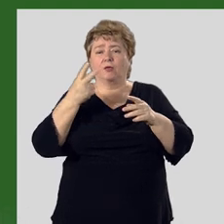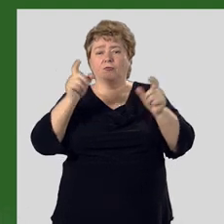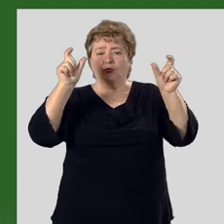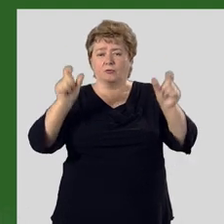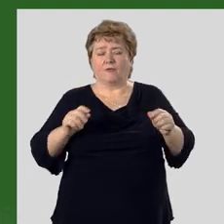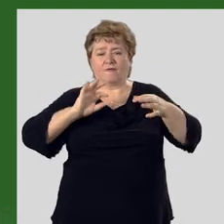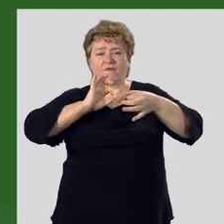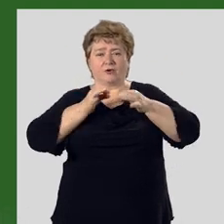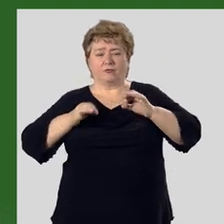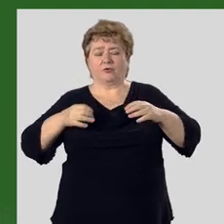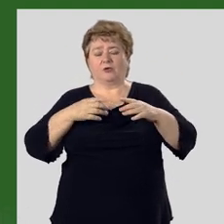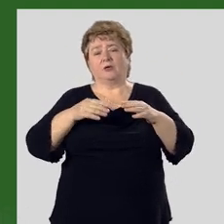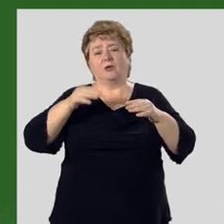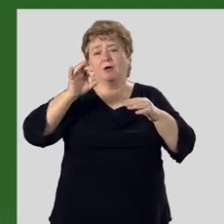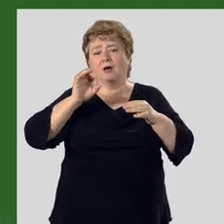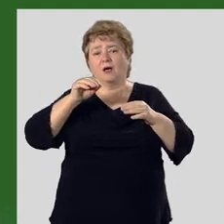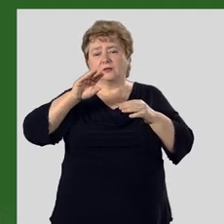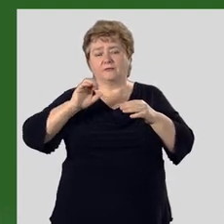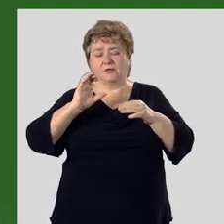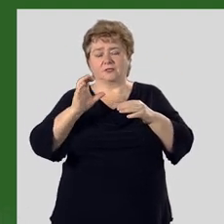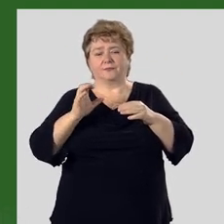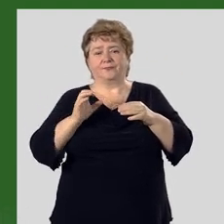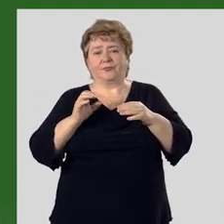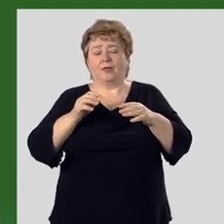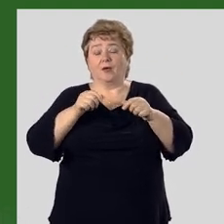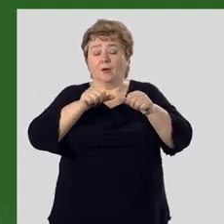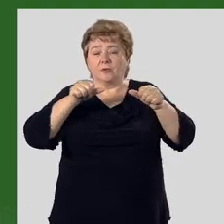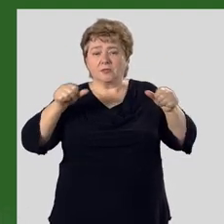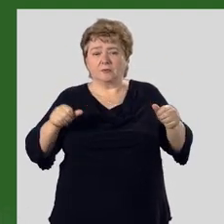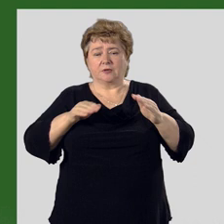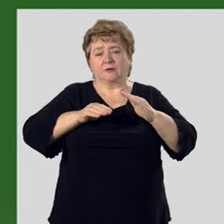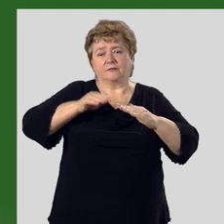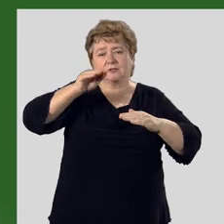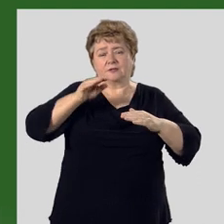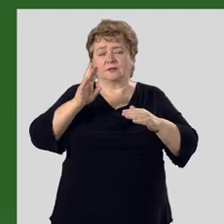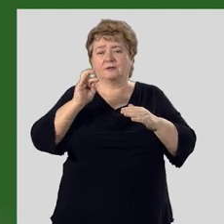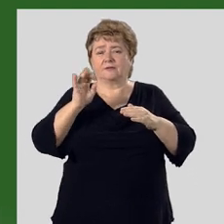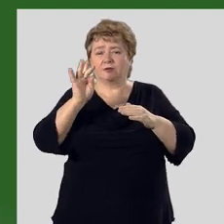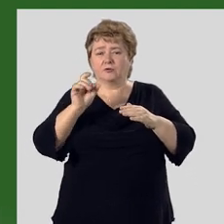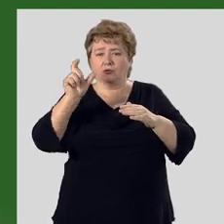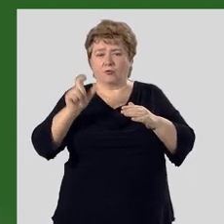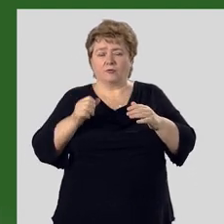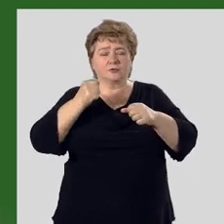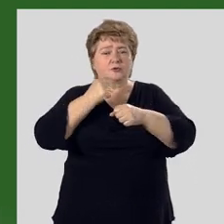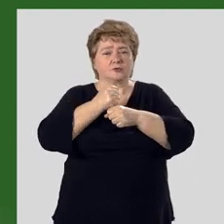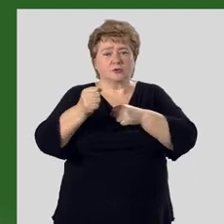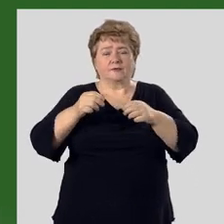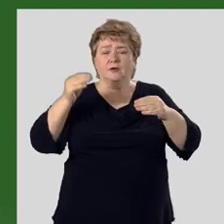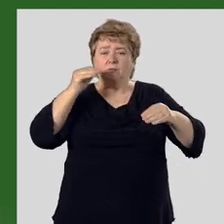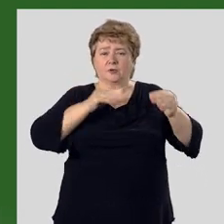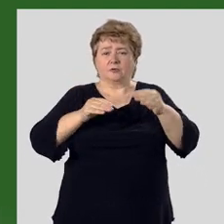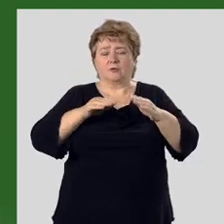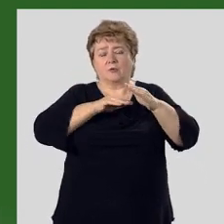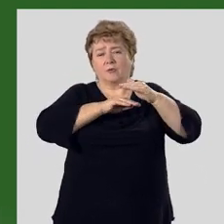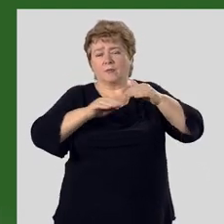реек, веревки и отвеса. При измерении высоты нивелировщик устанавливает прибор